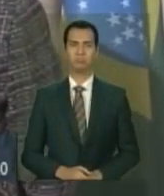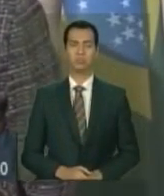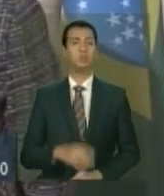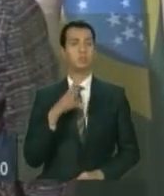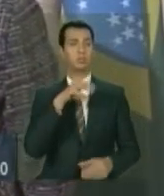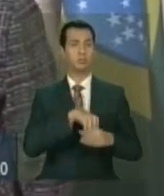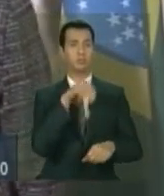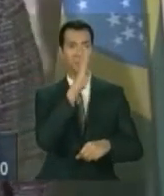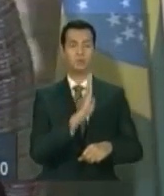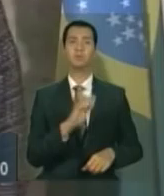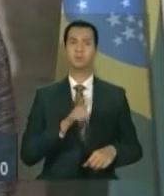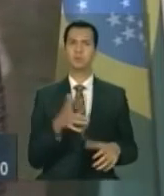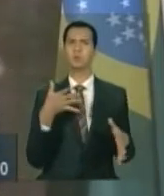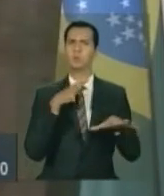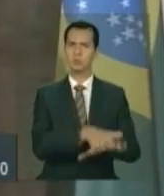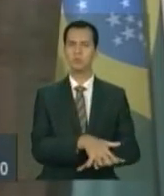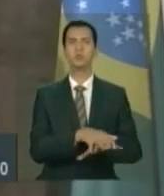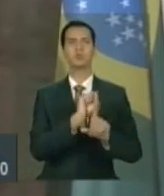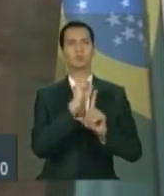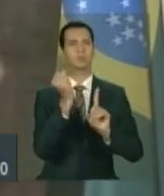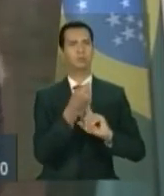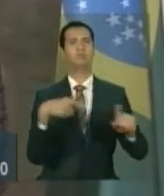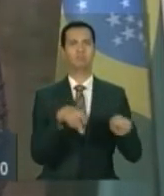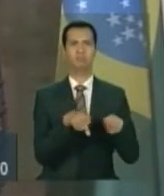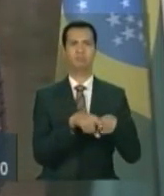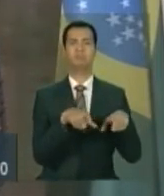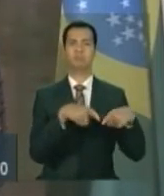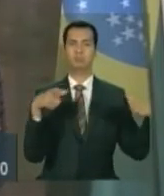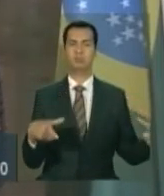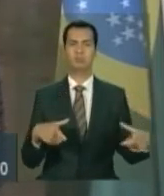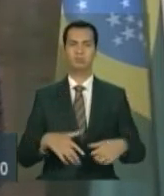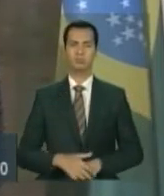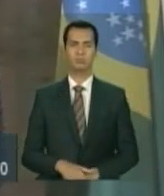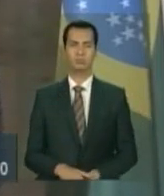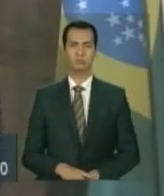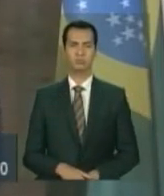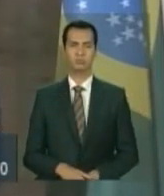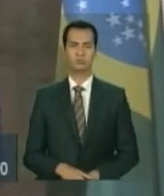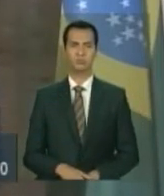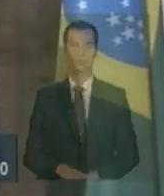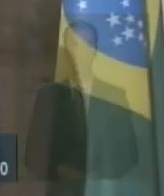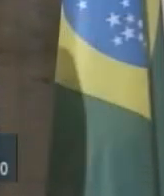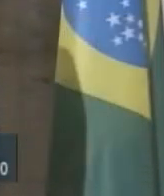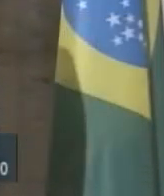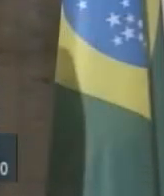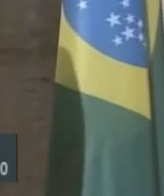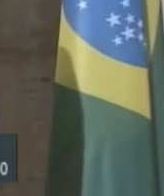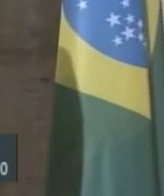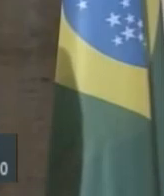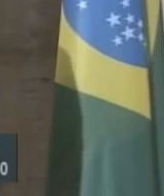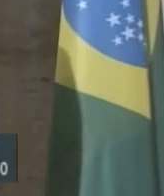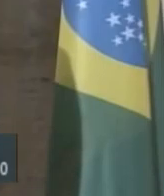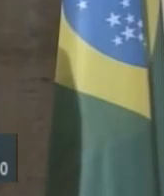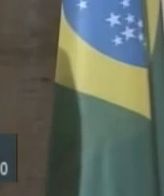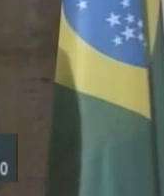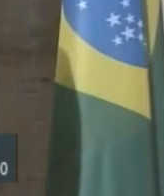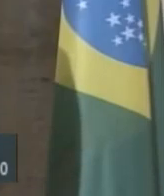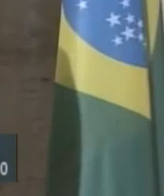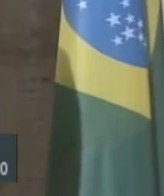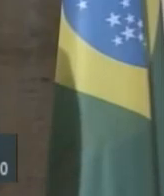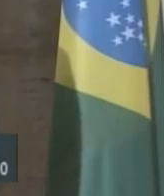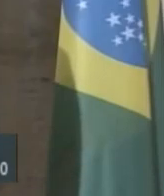inclusão social. Последно време ние сме държава, която постигна много голям ръст и успя да